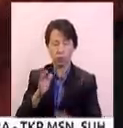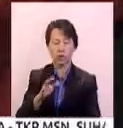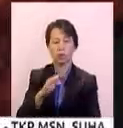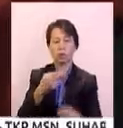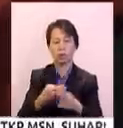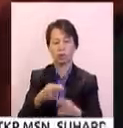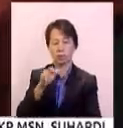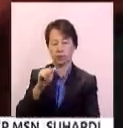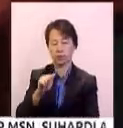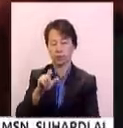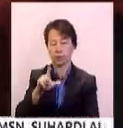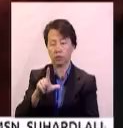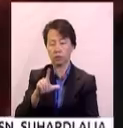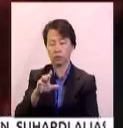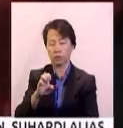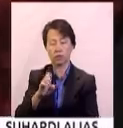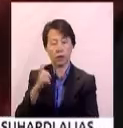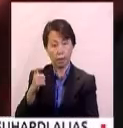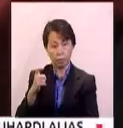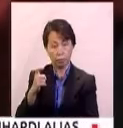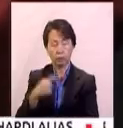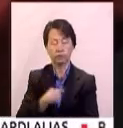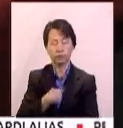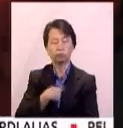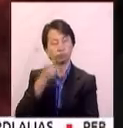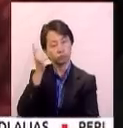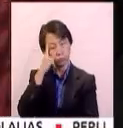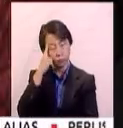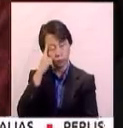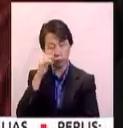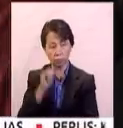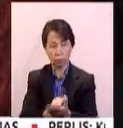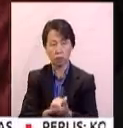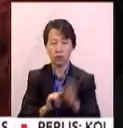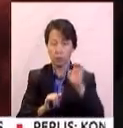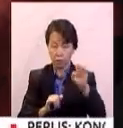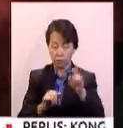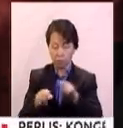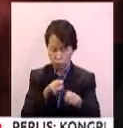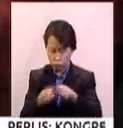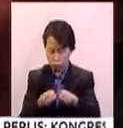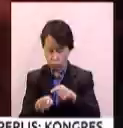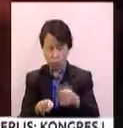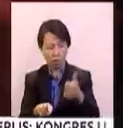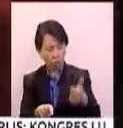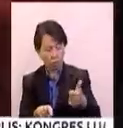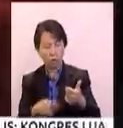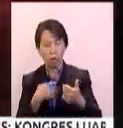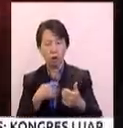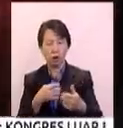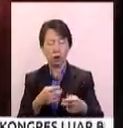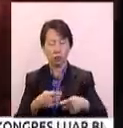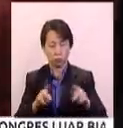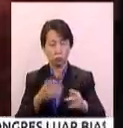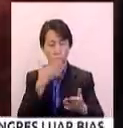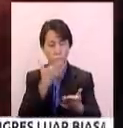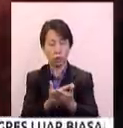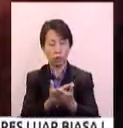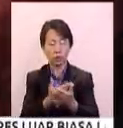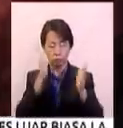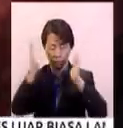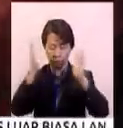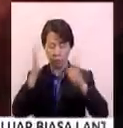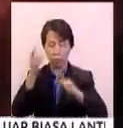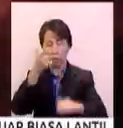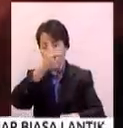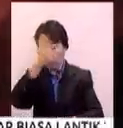Yong. Saya berpendapat bahawa e-racing mempunyai potensi yang amat tinggi di negara kita, bukan saja kerana